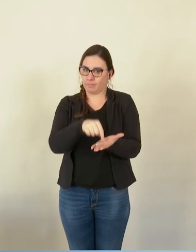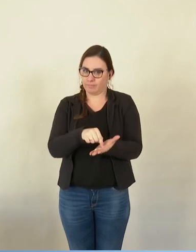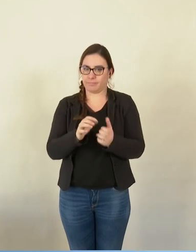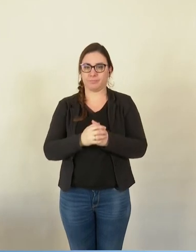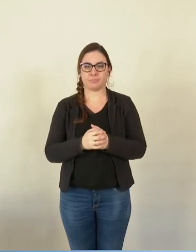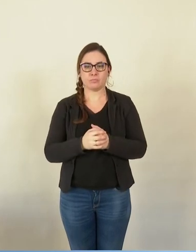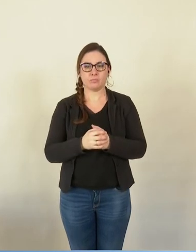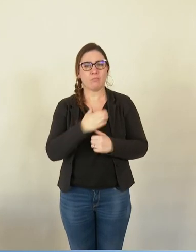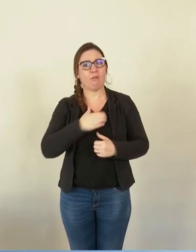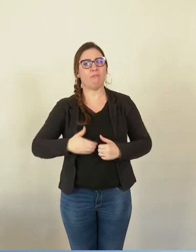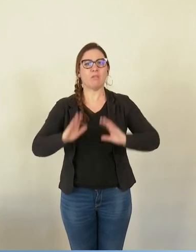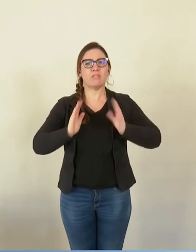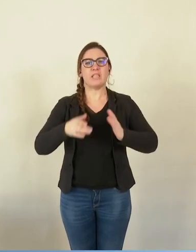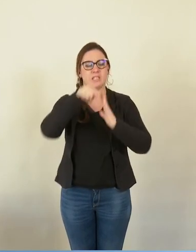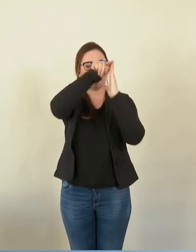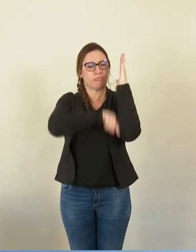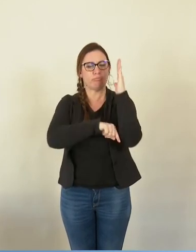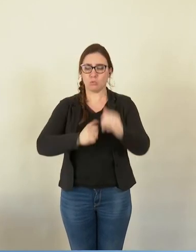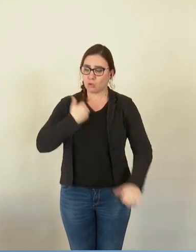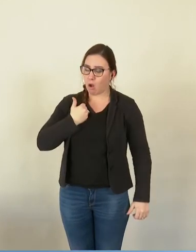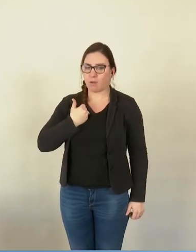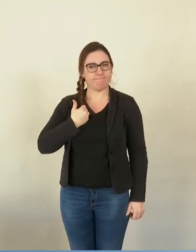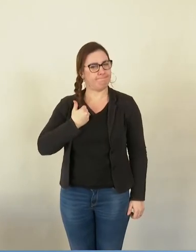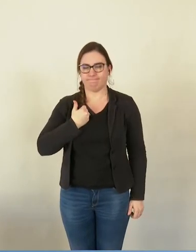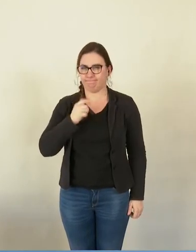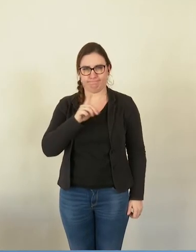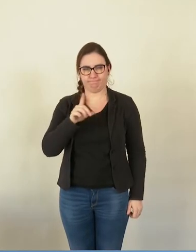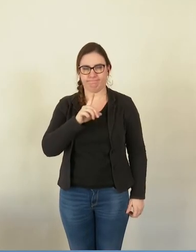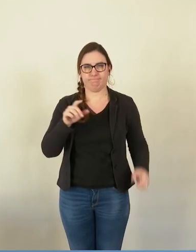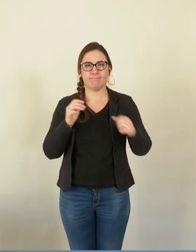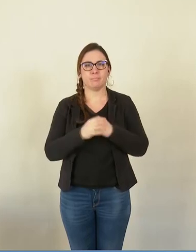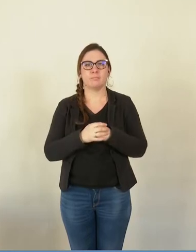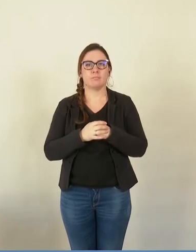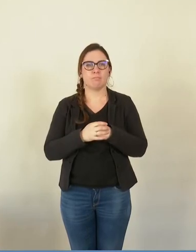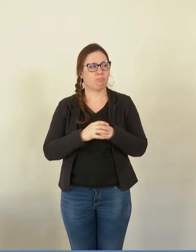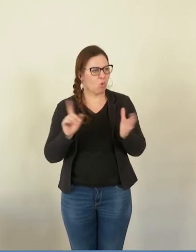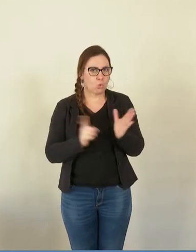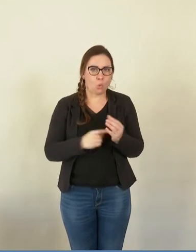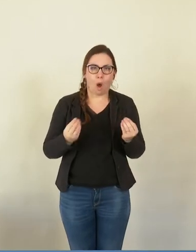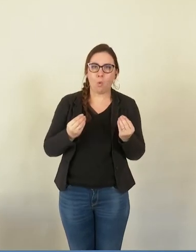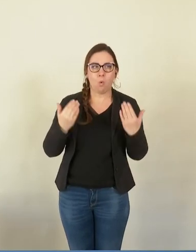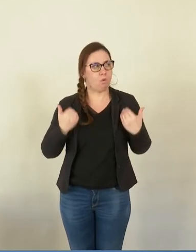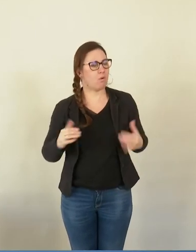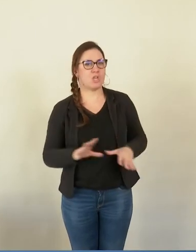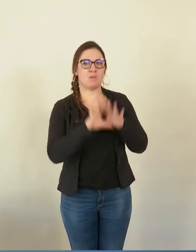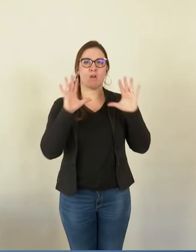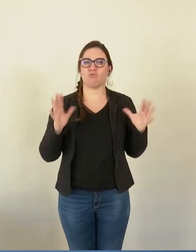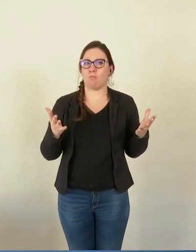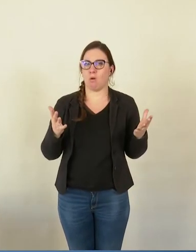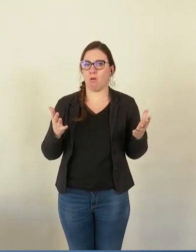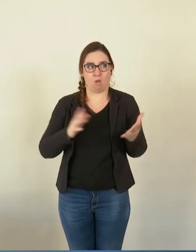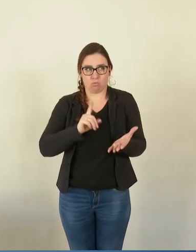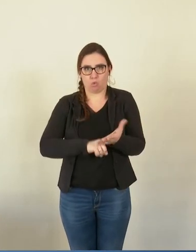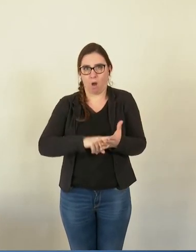saurait fixer toutes les modalités à elle seule elle n'en aurait ni la légitimité ni s tout simplement le